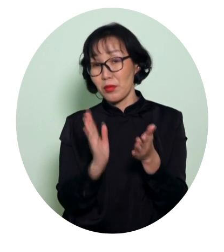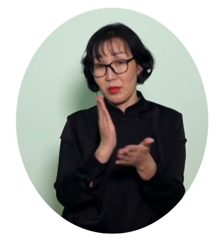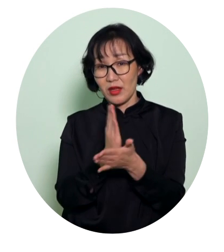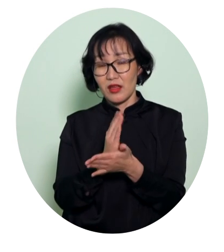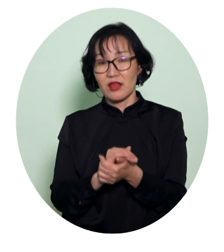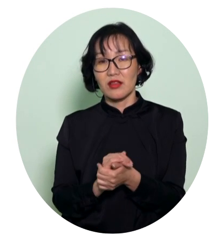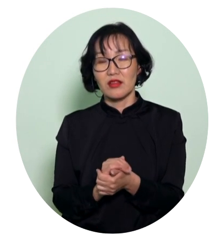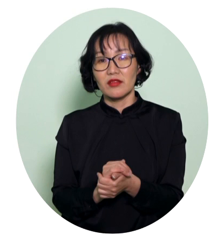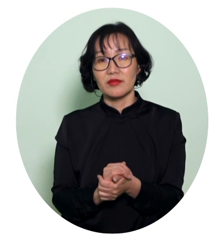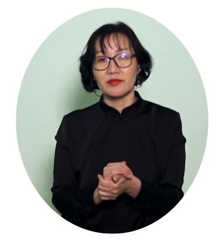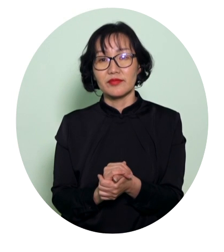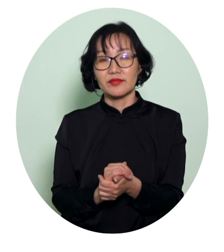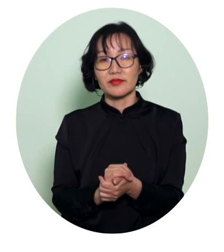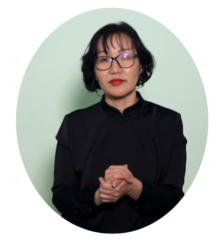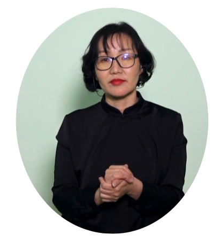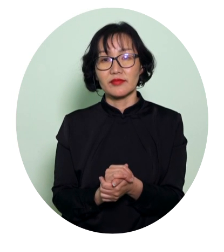байна.